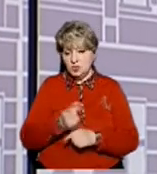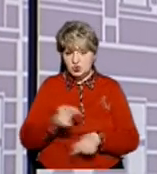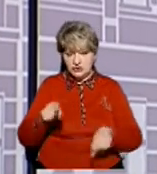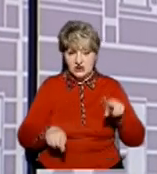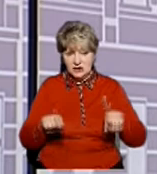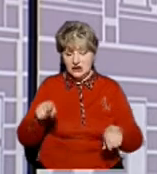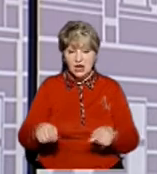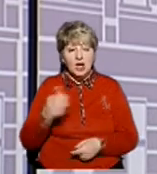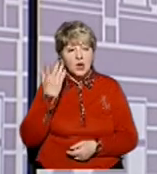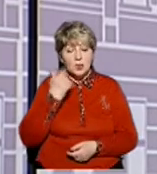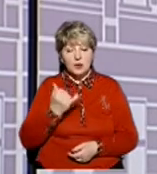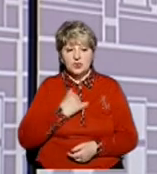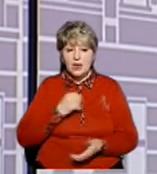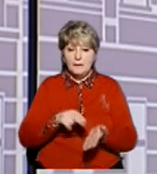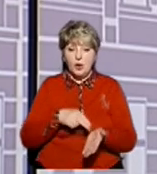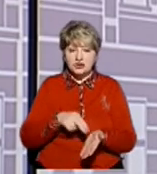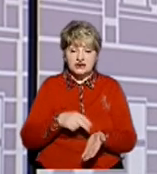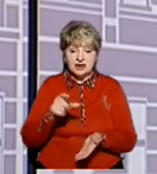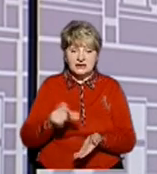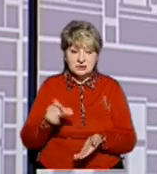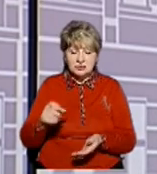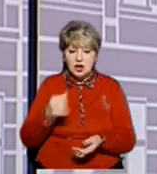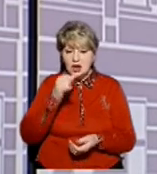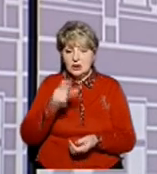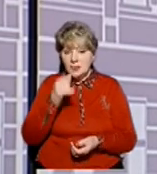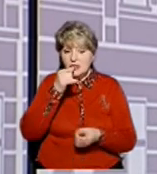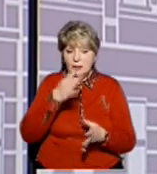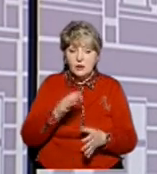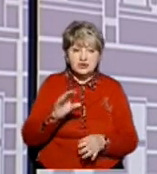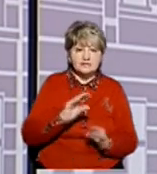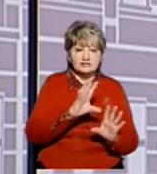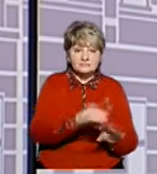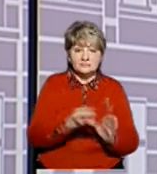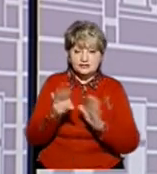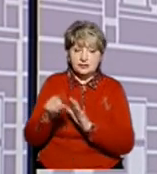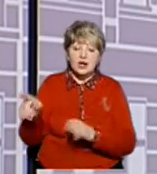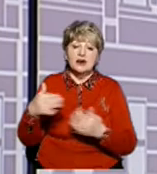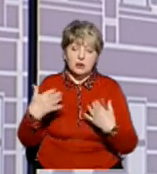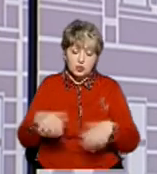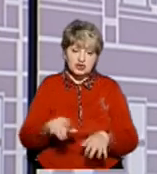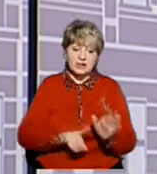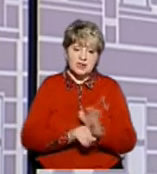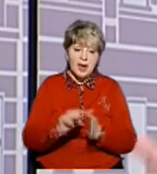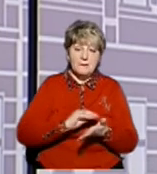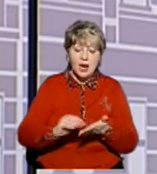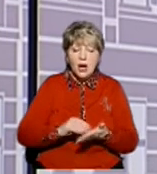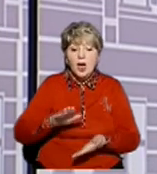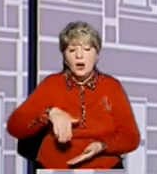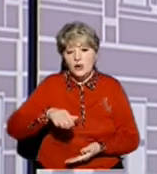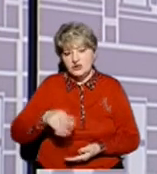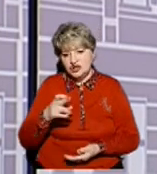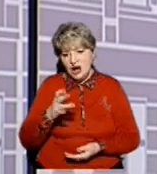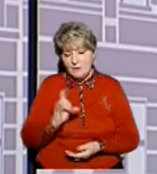вже коли в нас, наприклад, по Черкасах людей ми не можемо ніде заселити, то вони вже навіть пишуть і просять, що хоча б